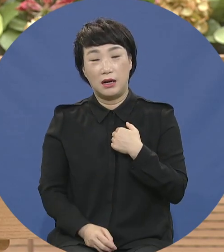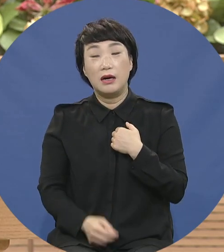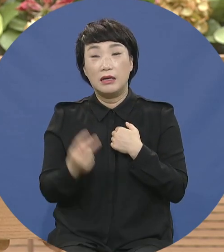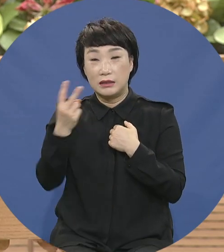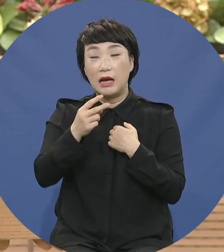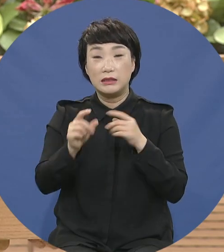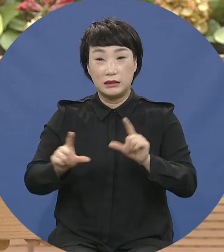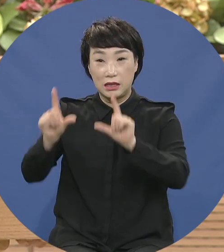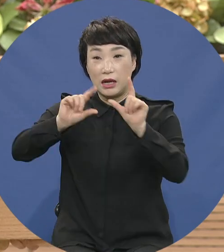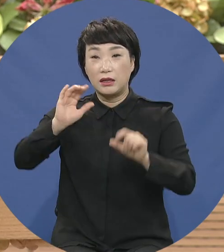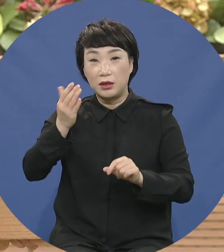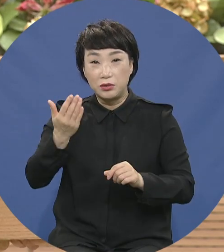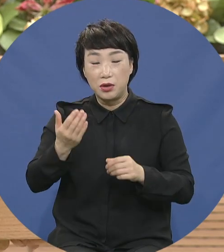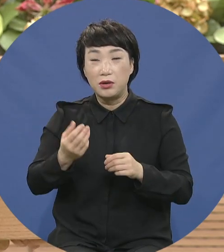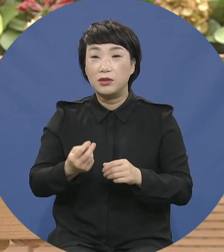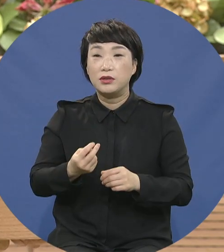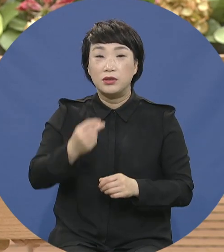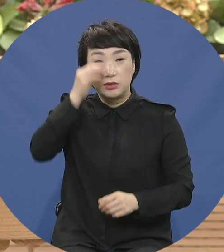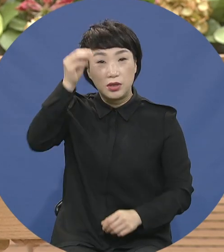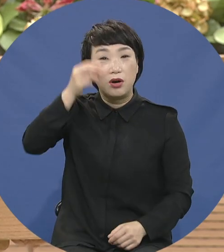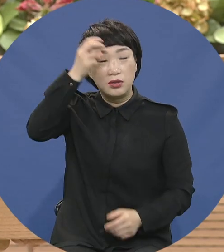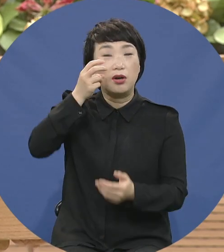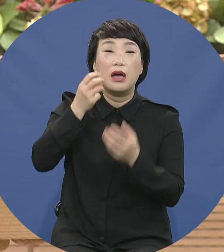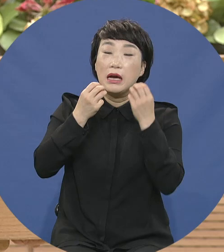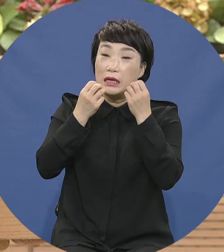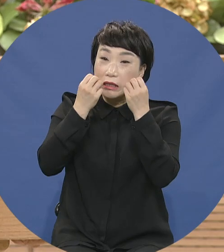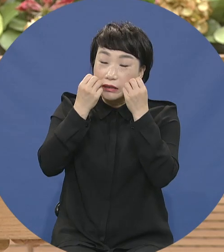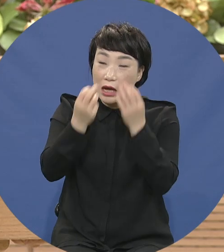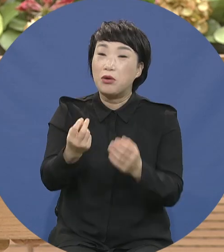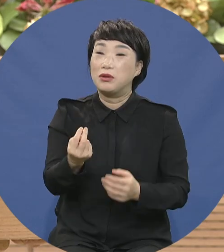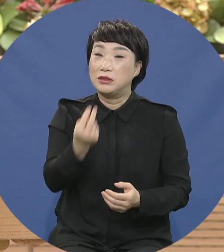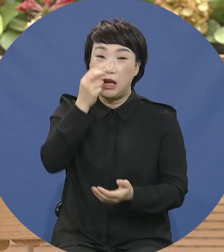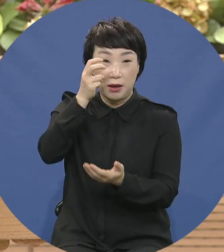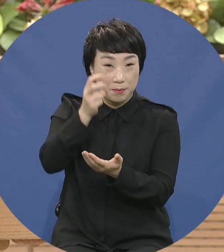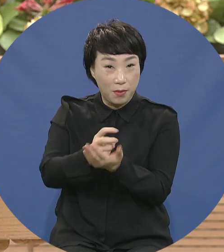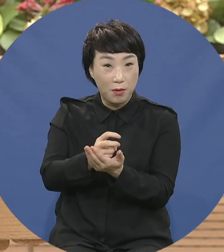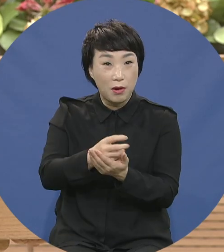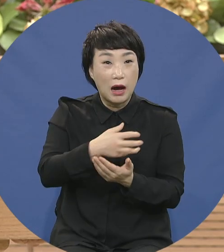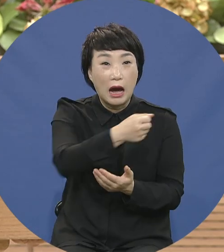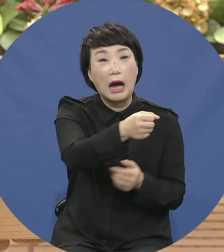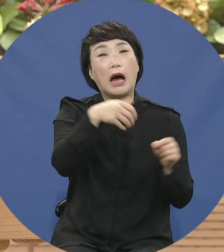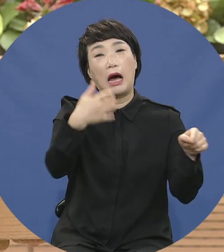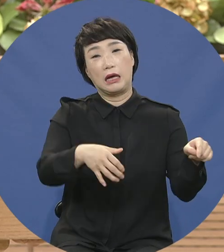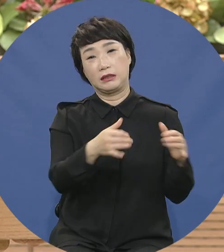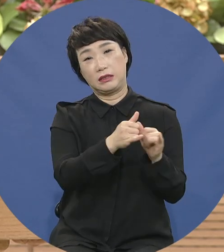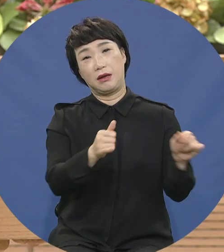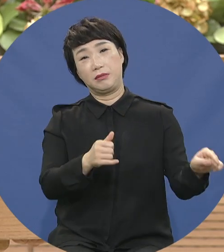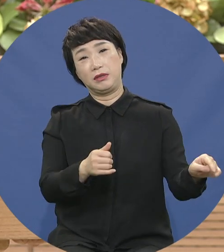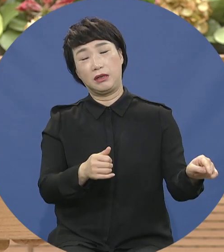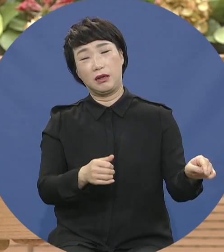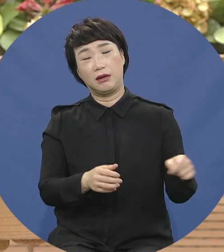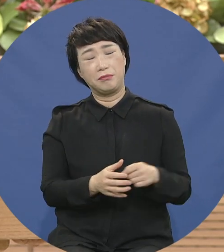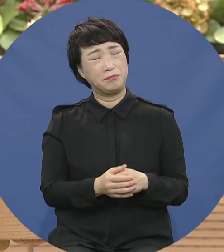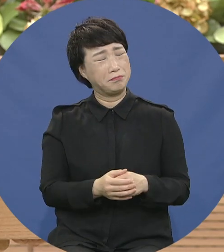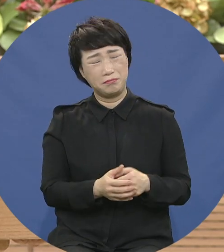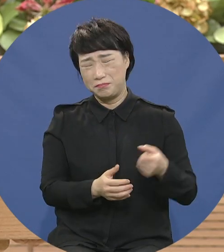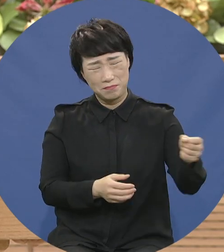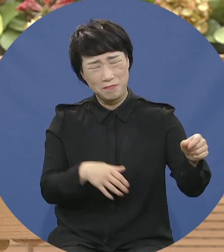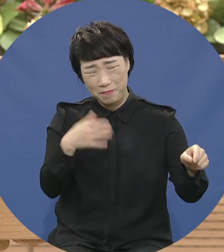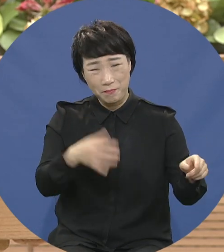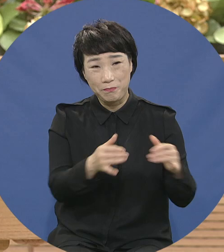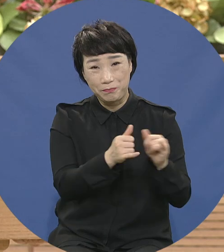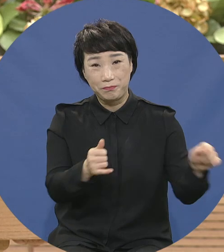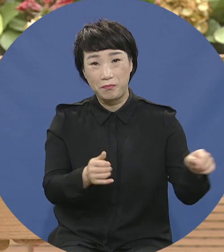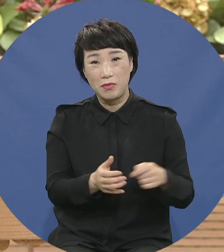다시 살게 된 성령의 생명의 새 법을 갖지 못한 자이기에